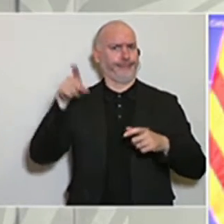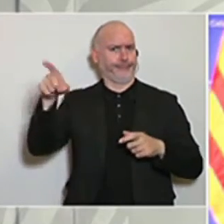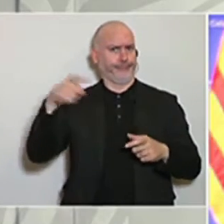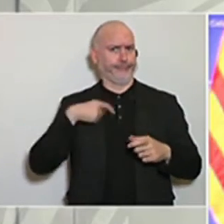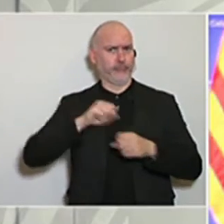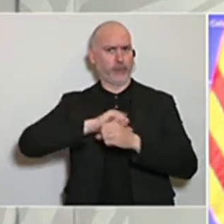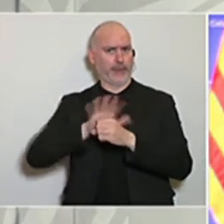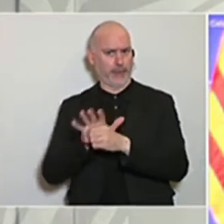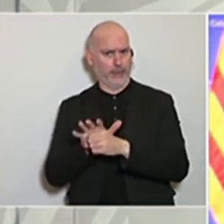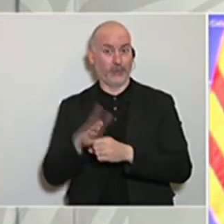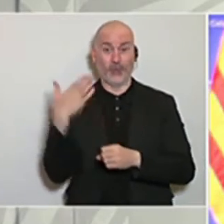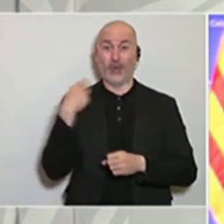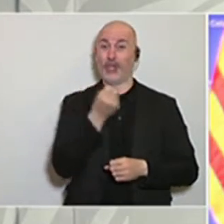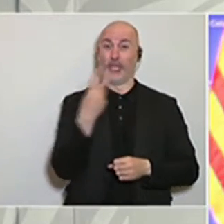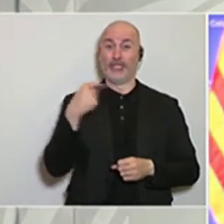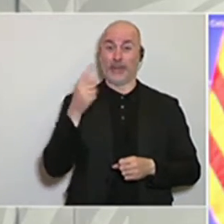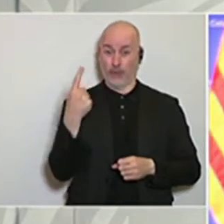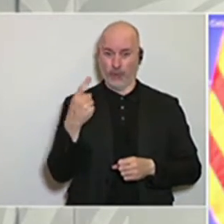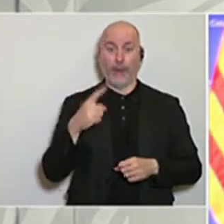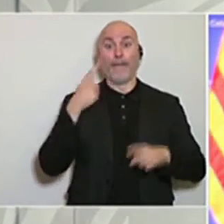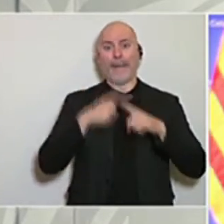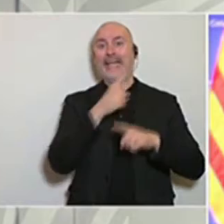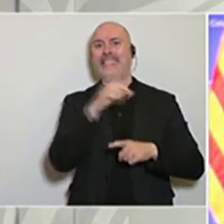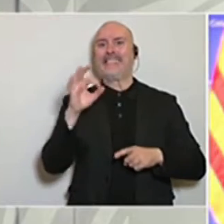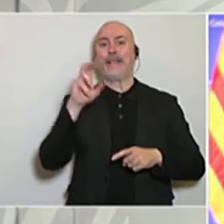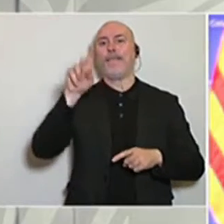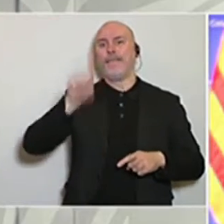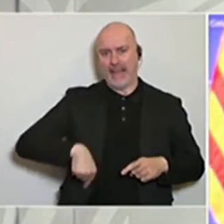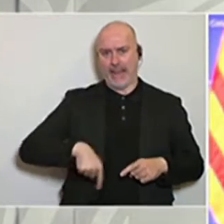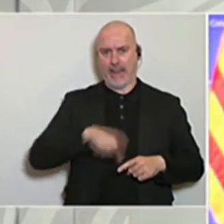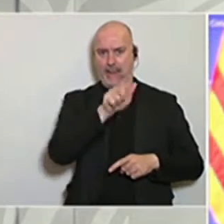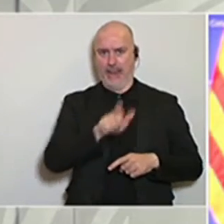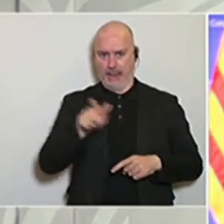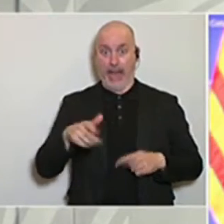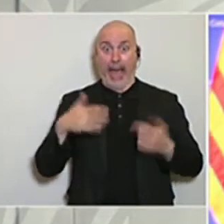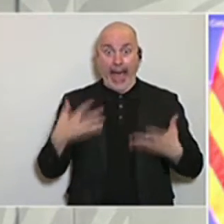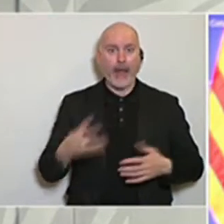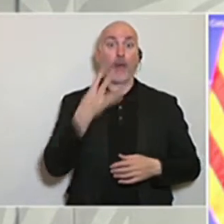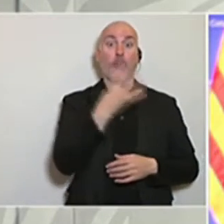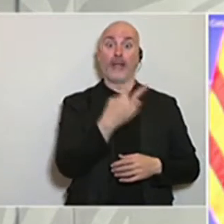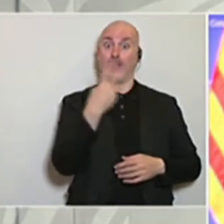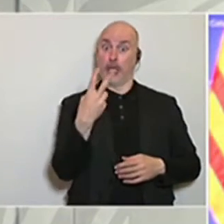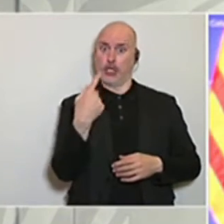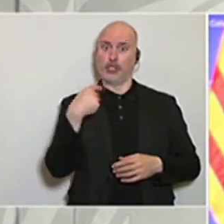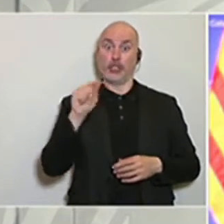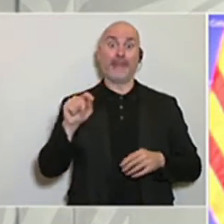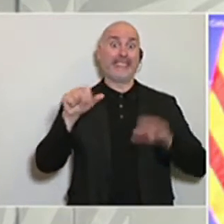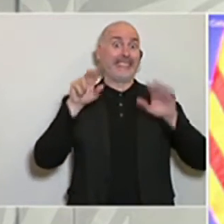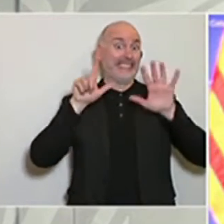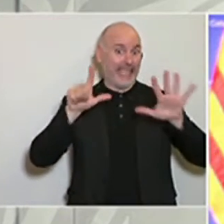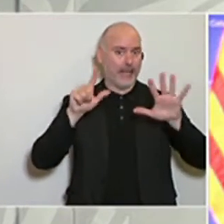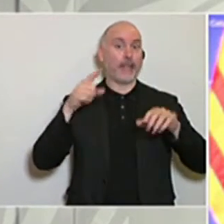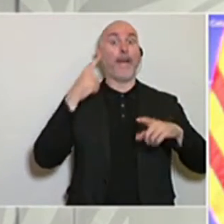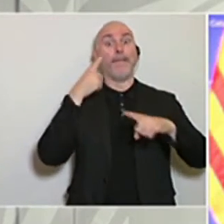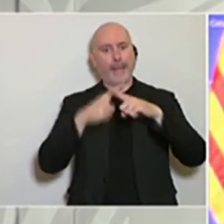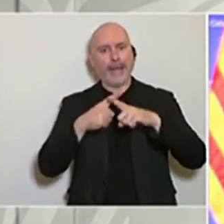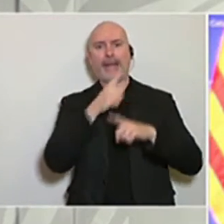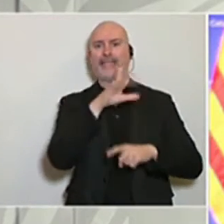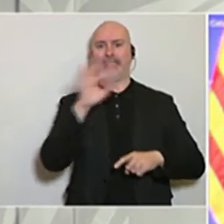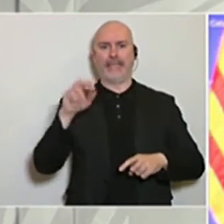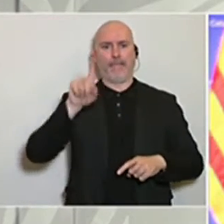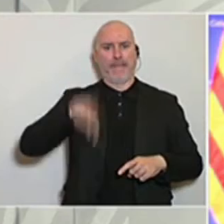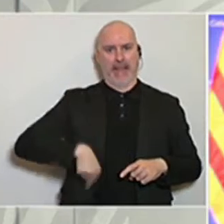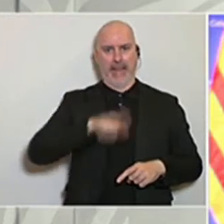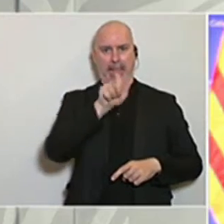en 12,1 casos per 100.000 habitants i en aquests moments ens trobem amb 42,7 casos per 100.000 habitants. No? I per tant,